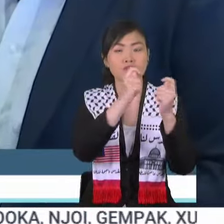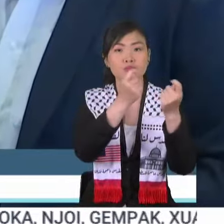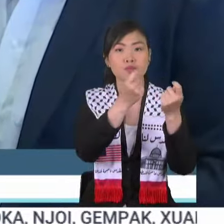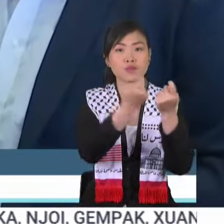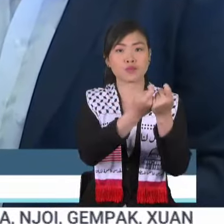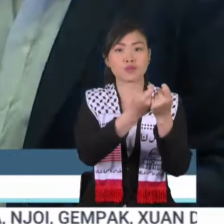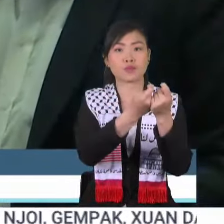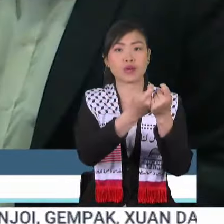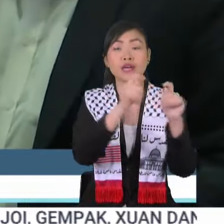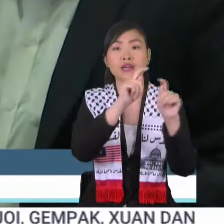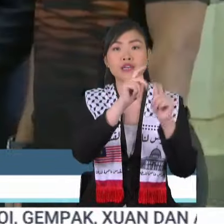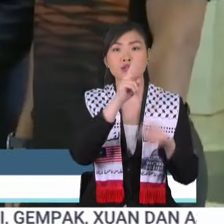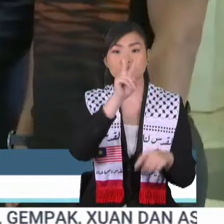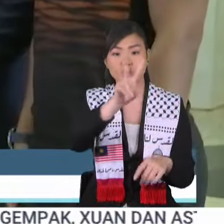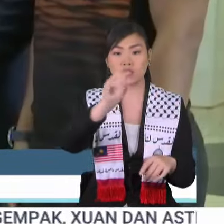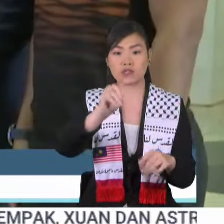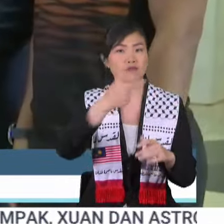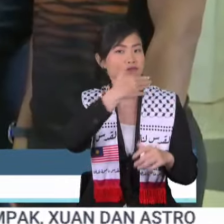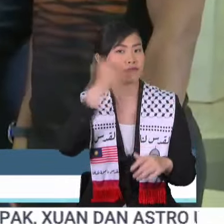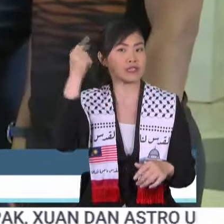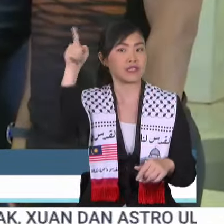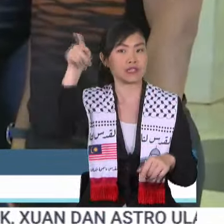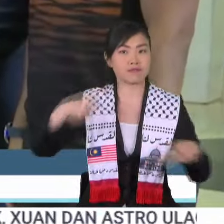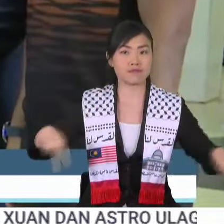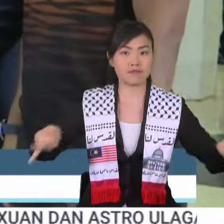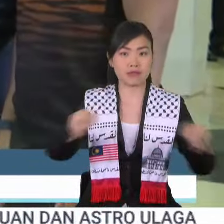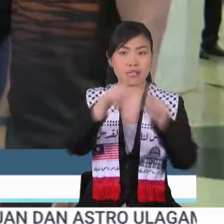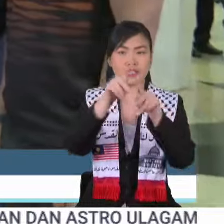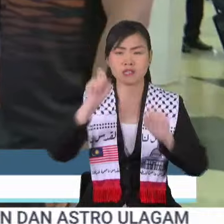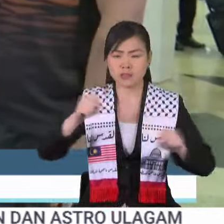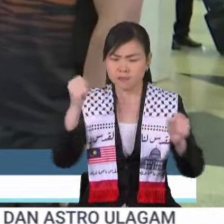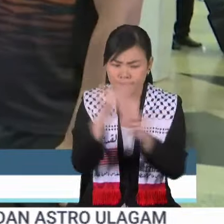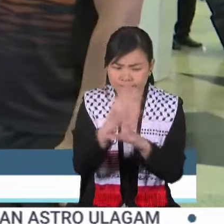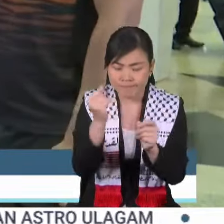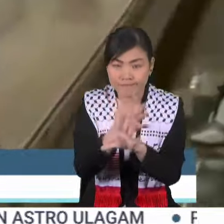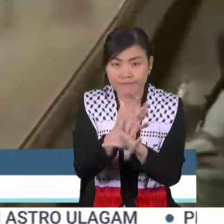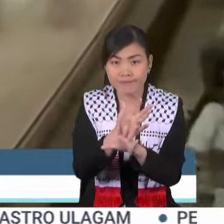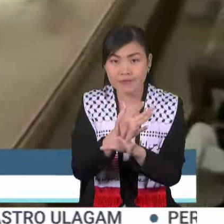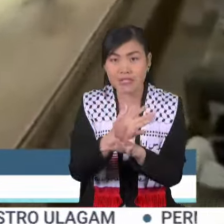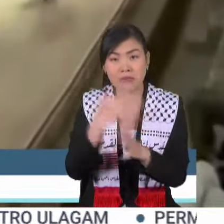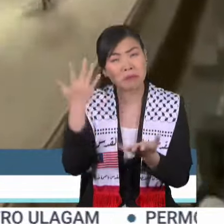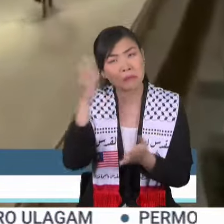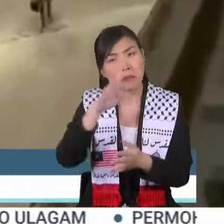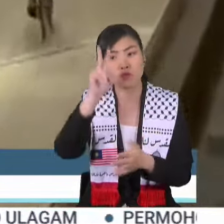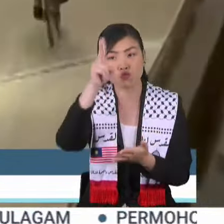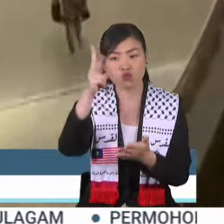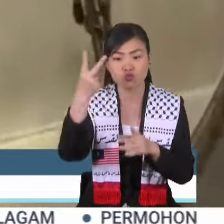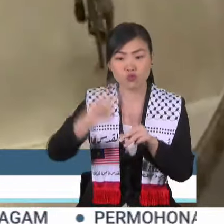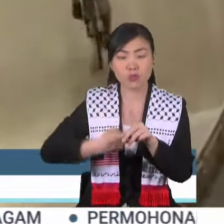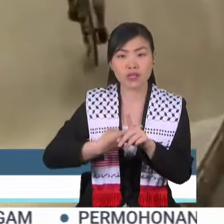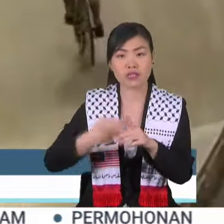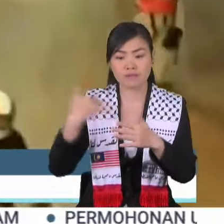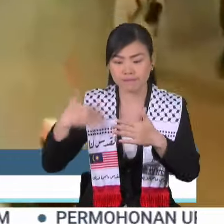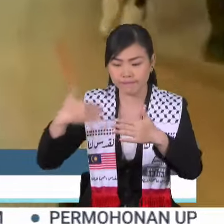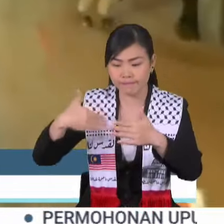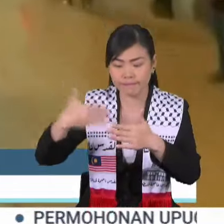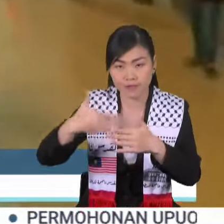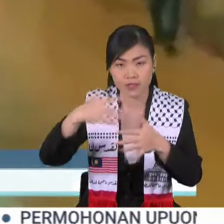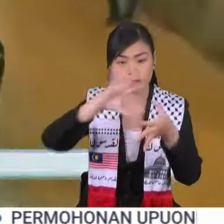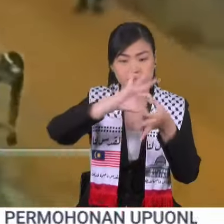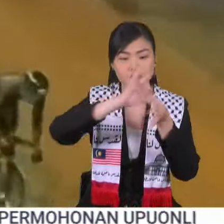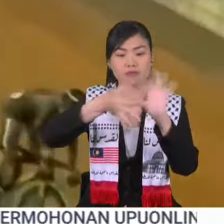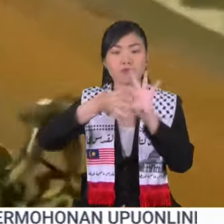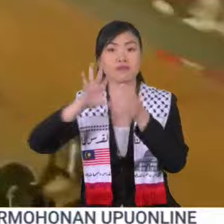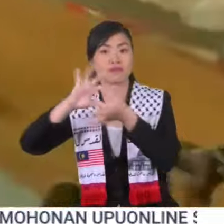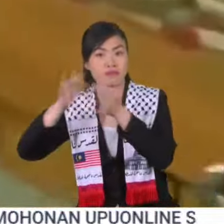pelumba terbaik di Paris. Jelas beliau, dia perlu bekerja keras dalam baki kira-kira 2 bulan menjelang temasya